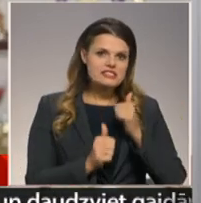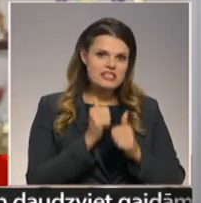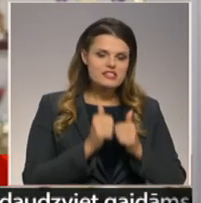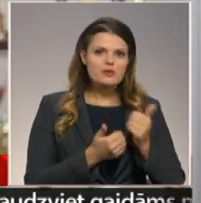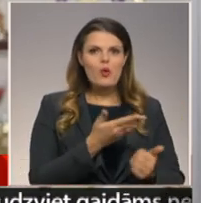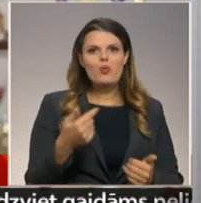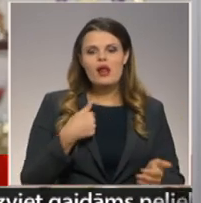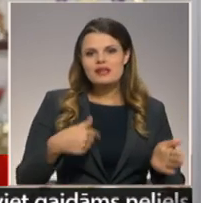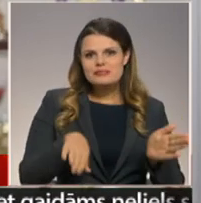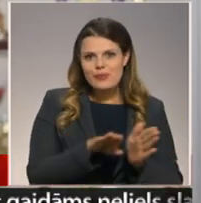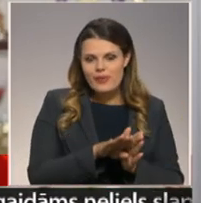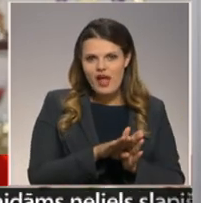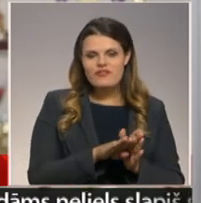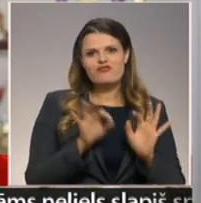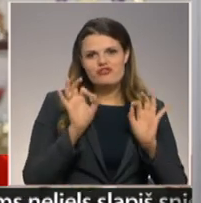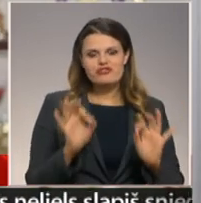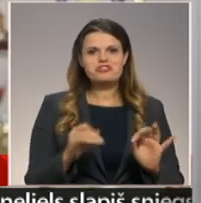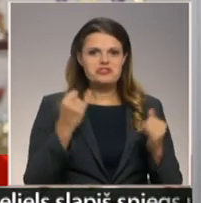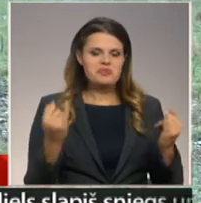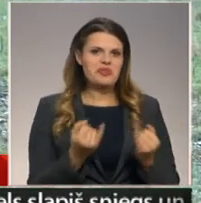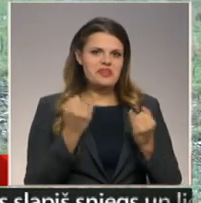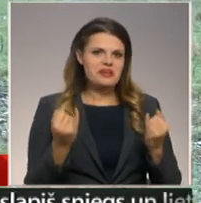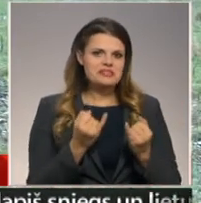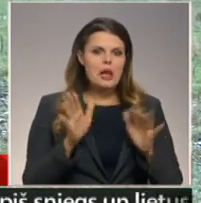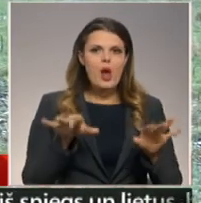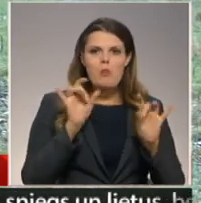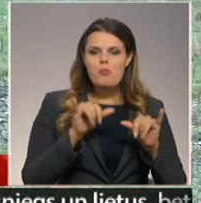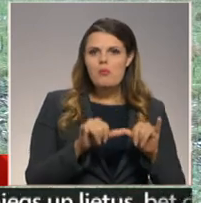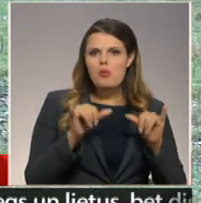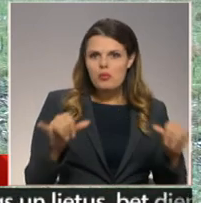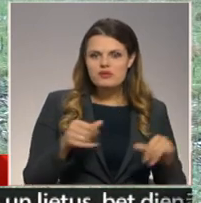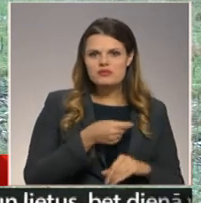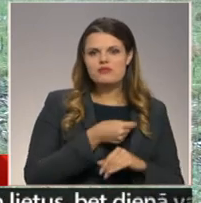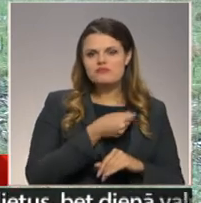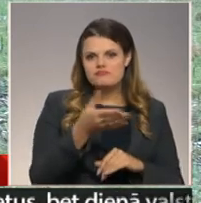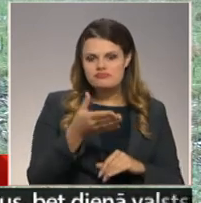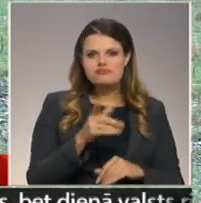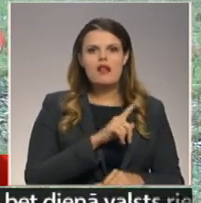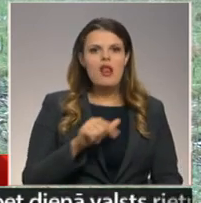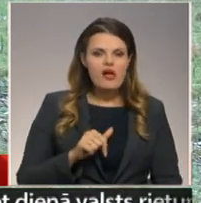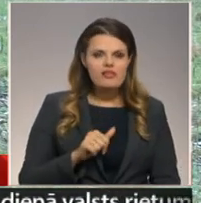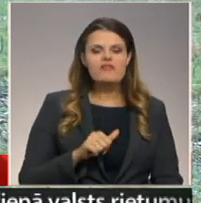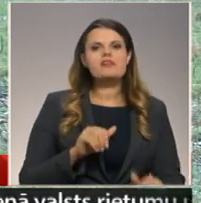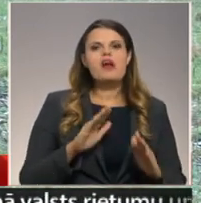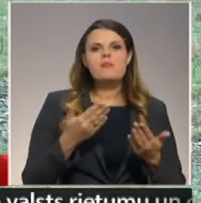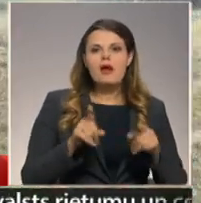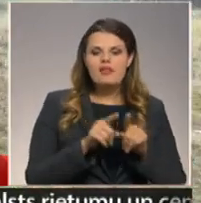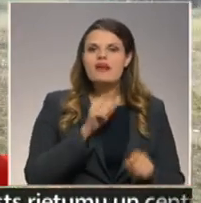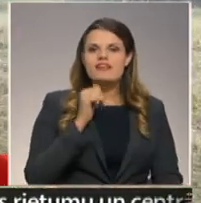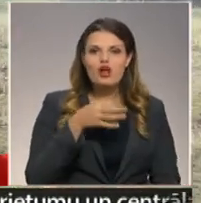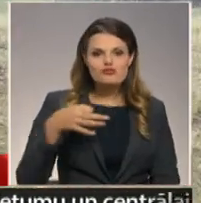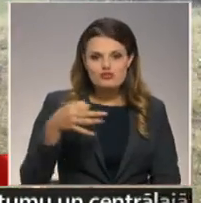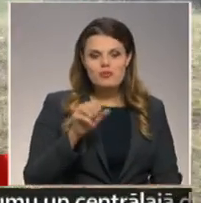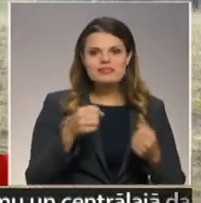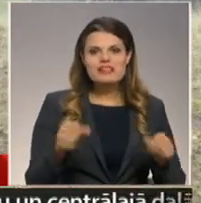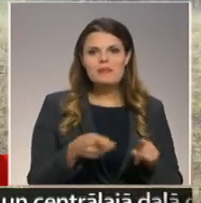kurās es piedalos, un tas tiešām šķiet interesanti. Lai popularizētu disku golfu ne tikai Latvijā, bet arī Talsu novadā, Anna ziemas